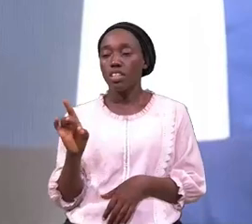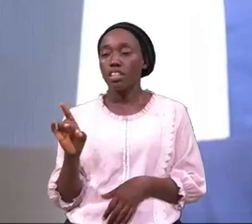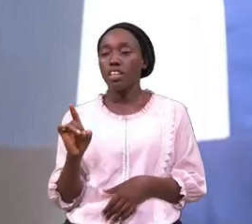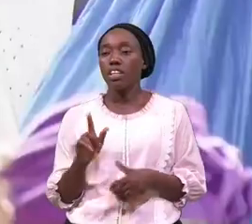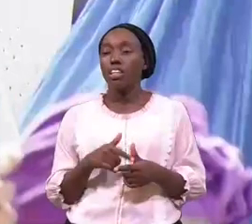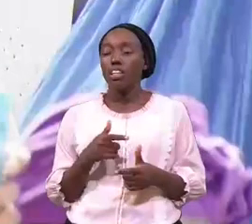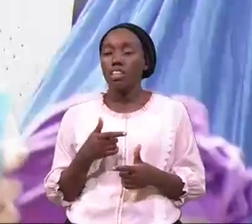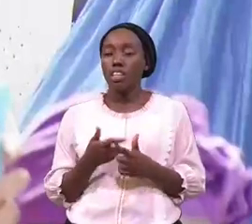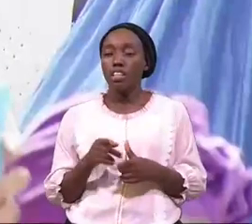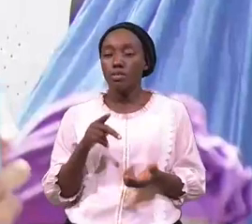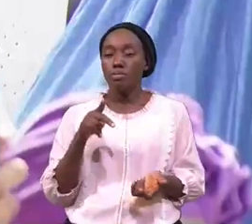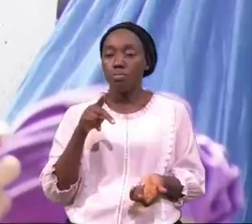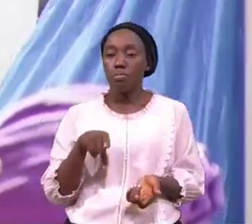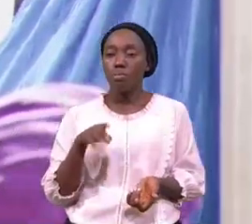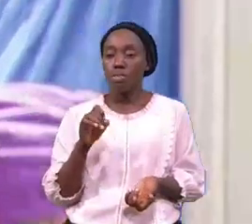Alors Pierre leur dit,